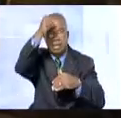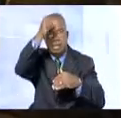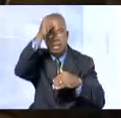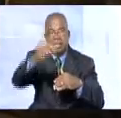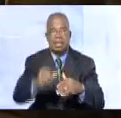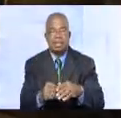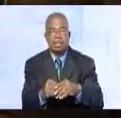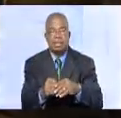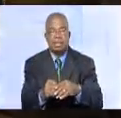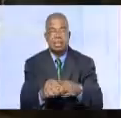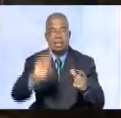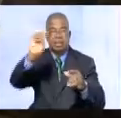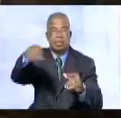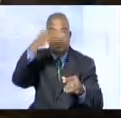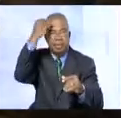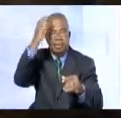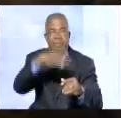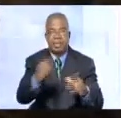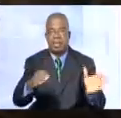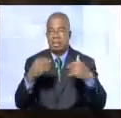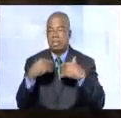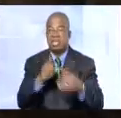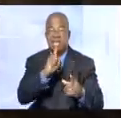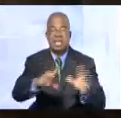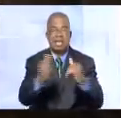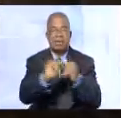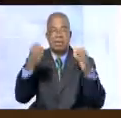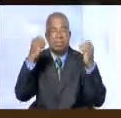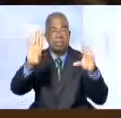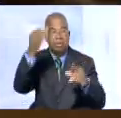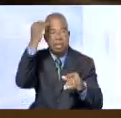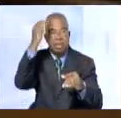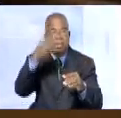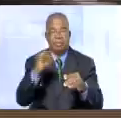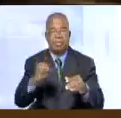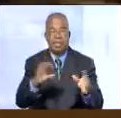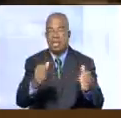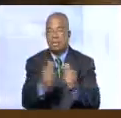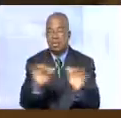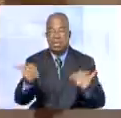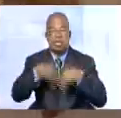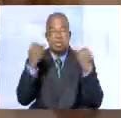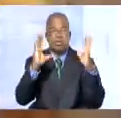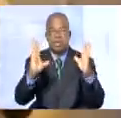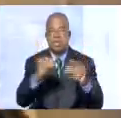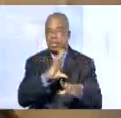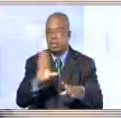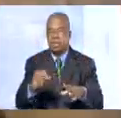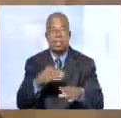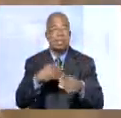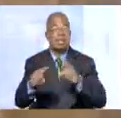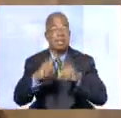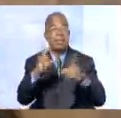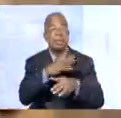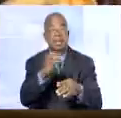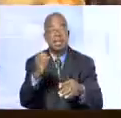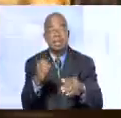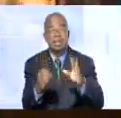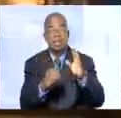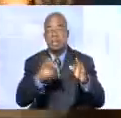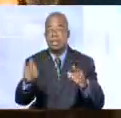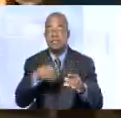d'Afrique. Le chef du gouvernement avait à ses côtés plusieurs ministres. Il s'est prêté aux questions des journalistes après les travaux. Bien avant, Daniel